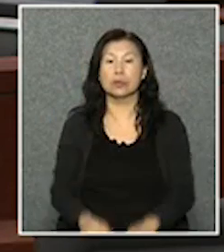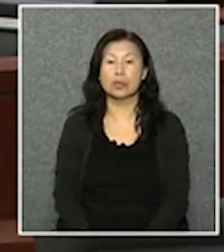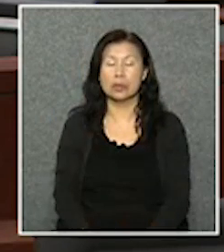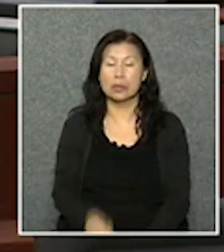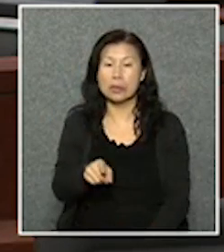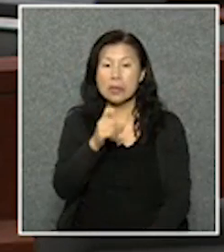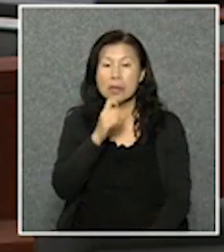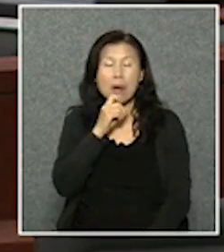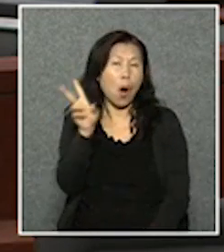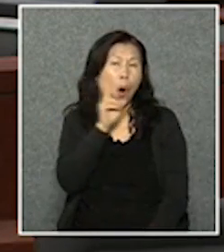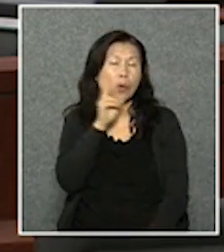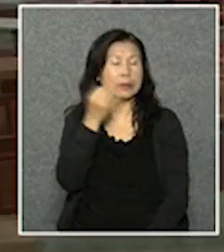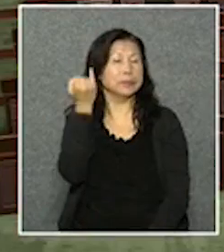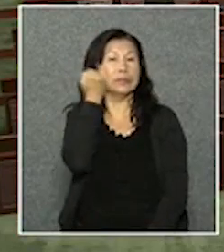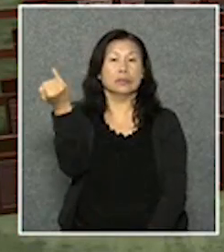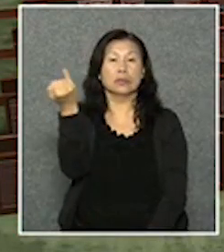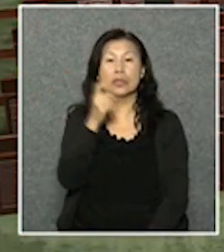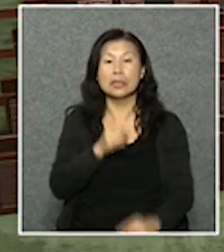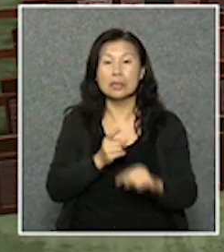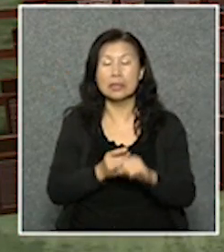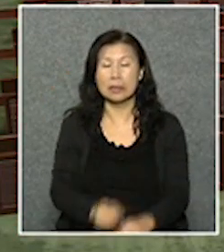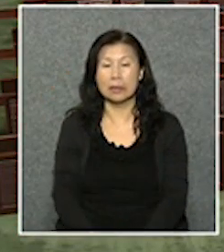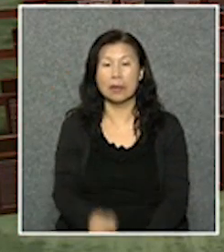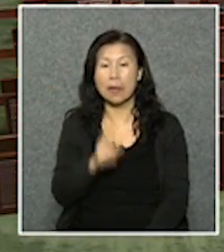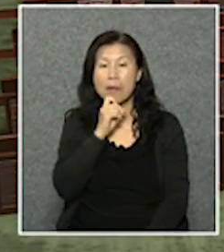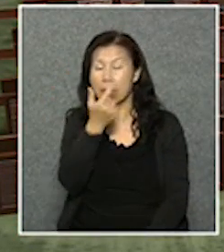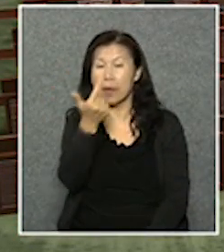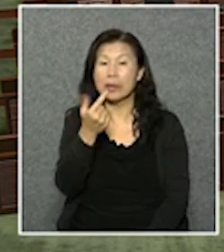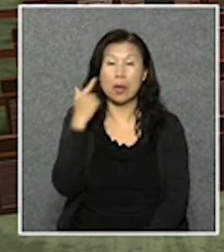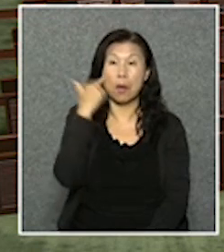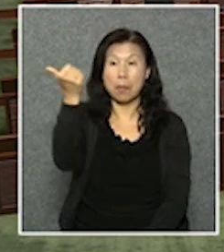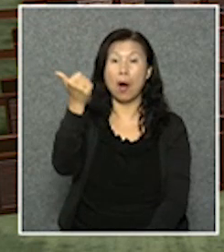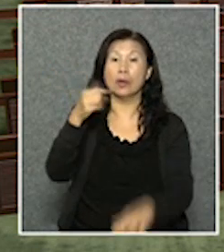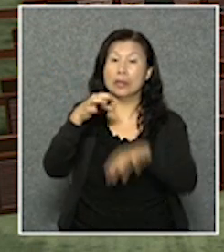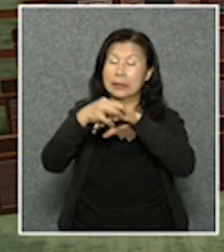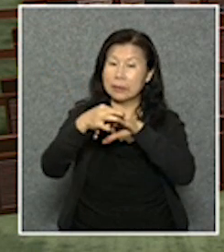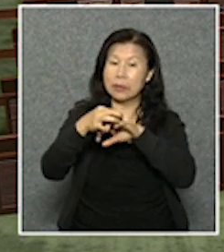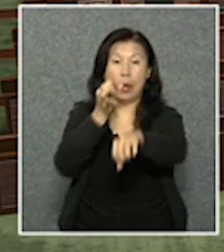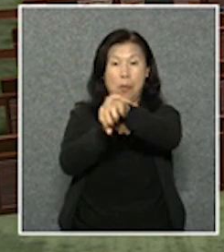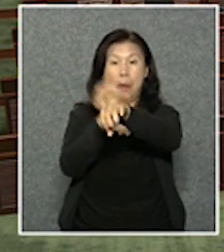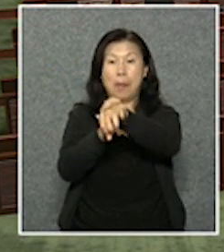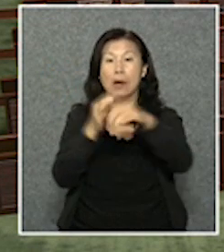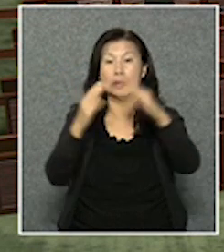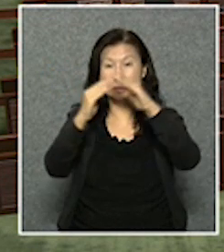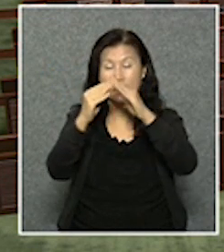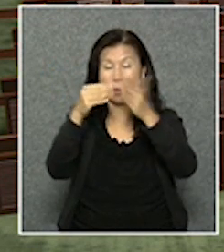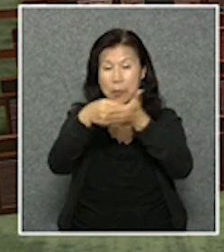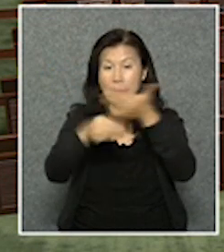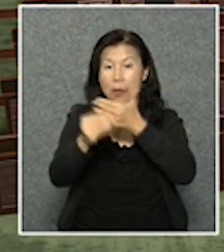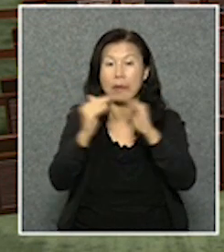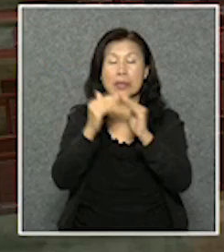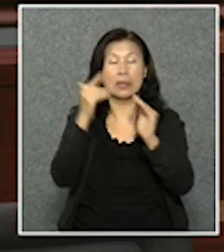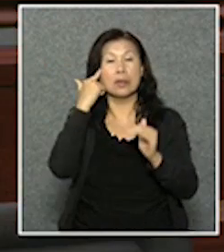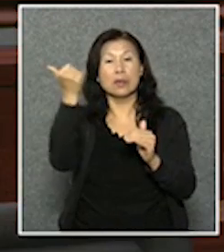在佢忽略咗香港咧，唔止有名牌嘅金鋪、手錶鋪啊，呢、這個